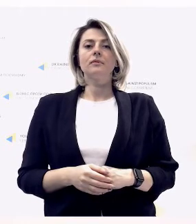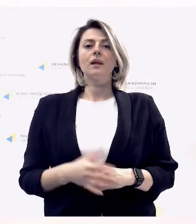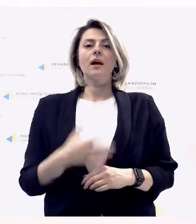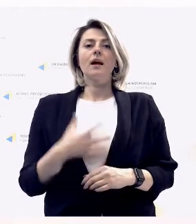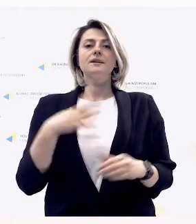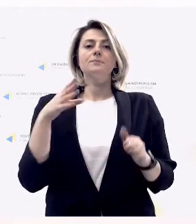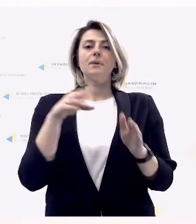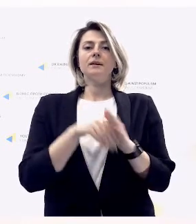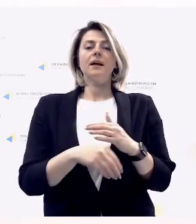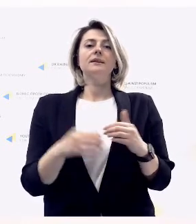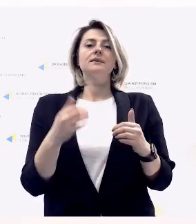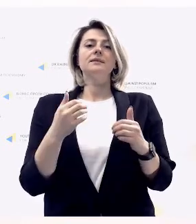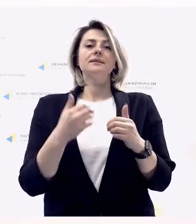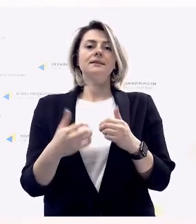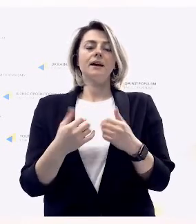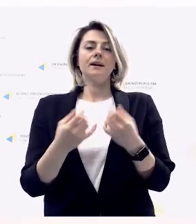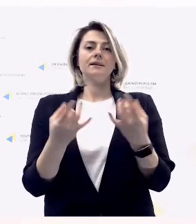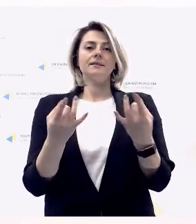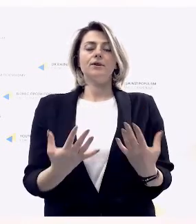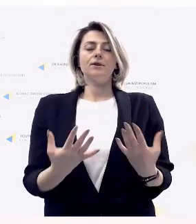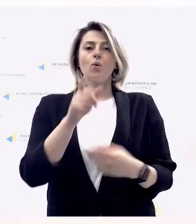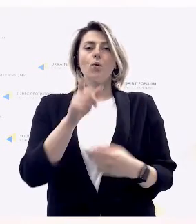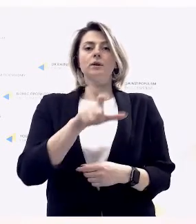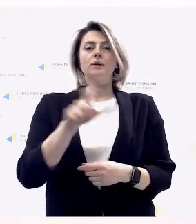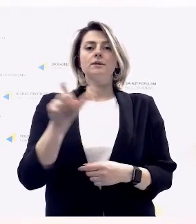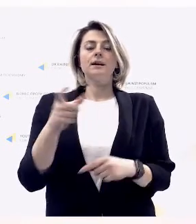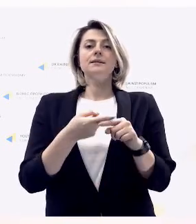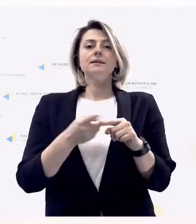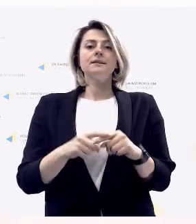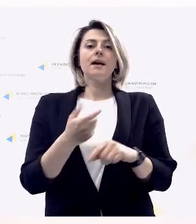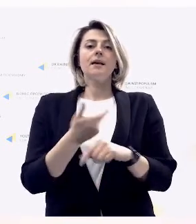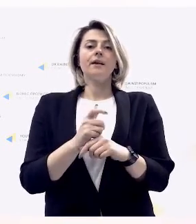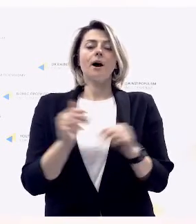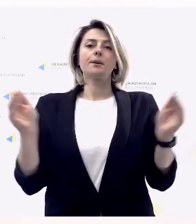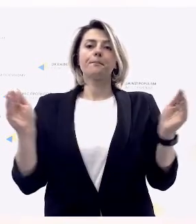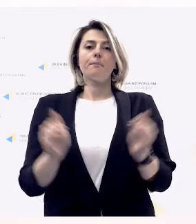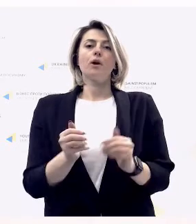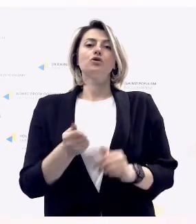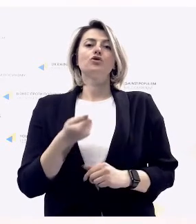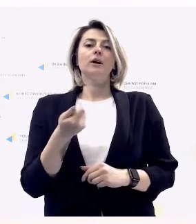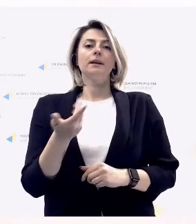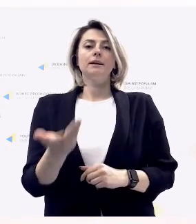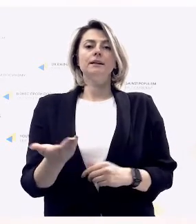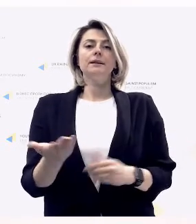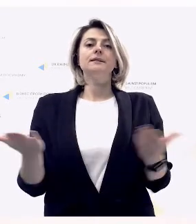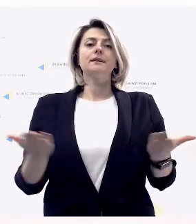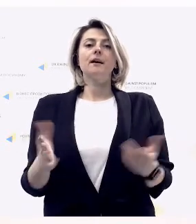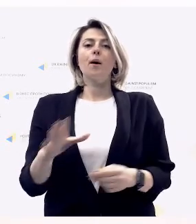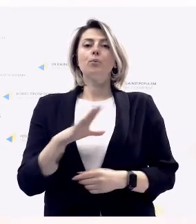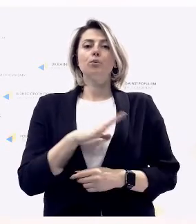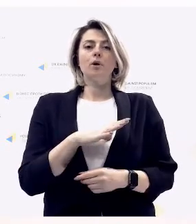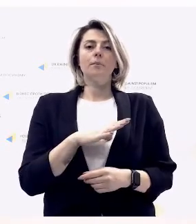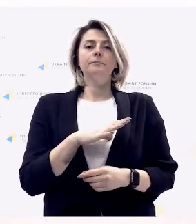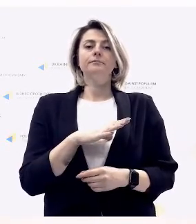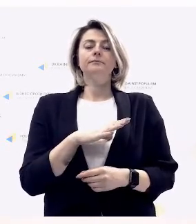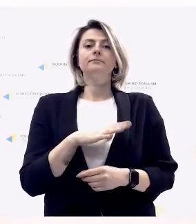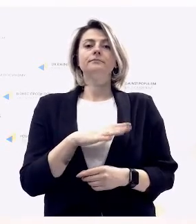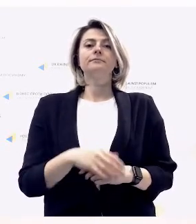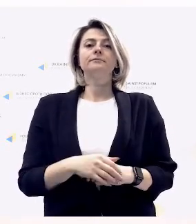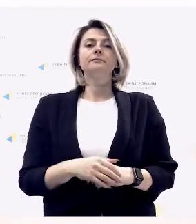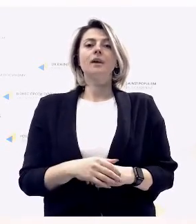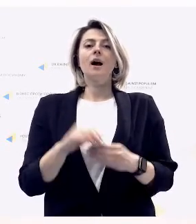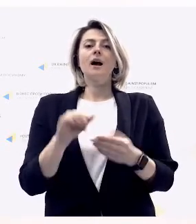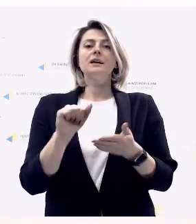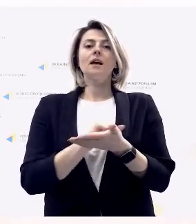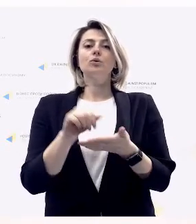смертей серед цивільного населення. І це найменша кількість, яка була